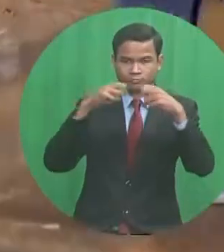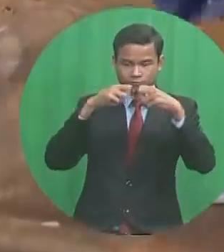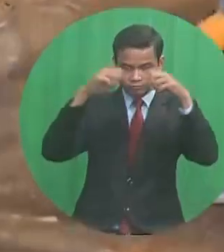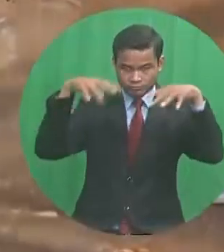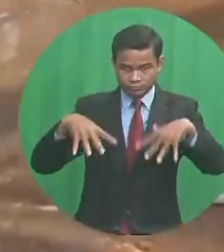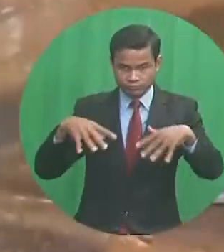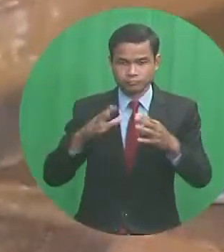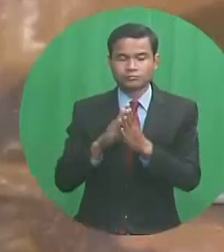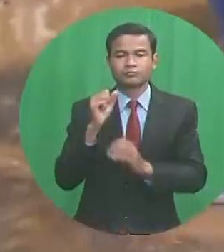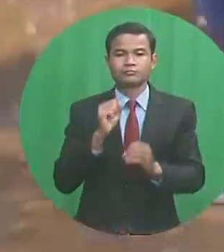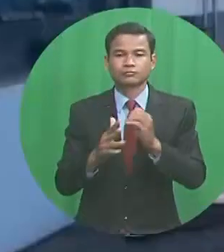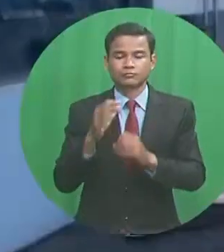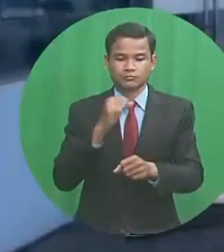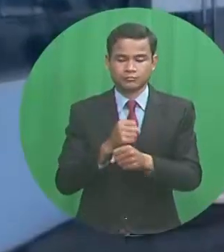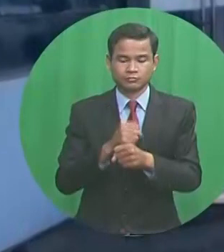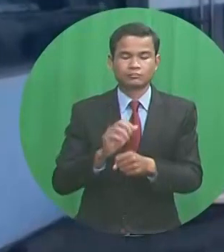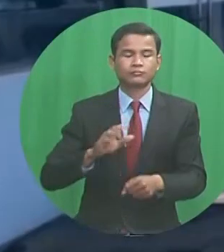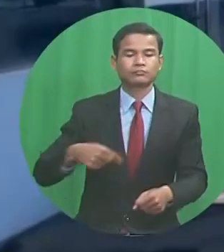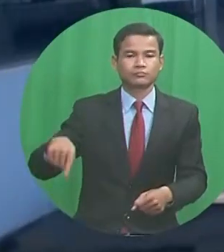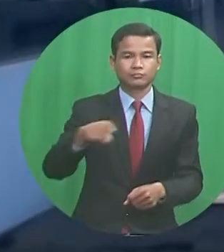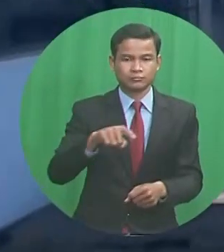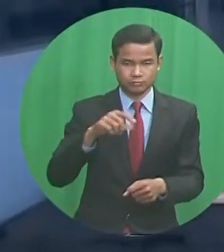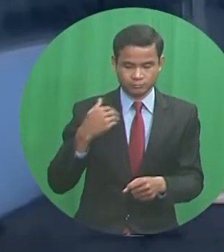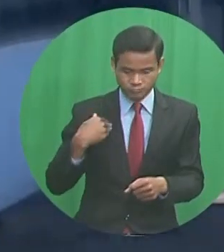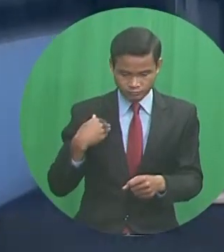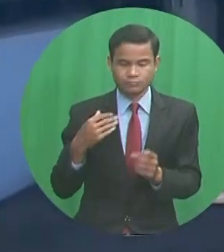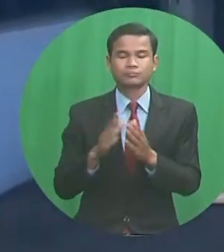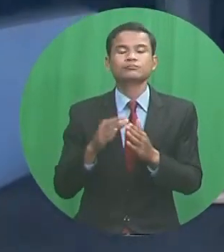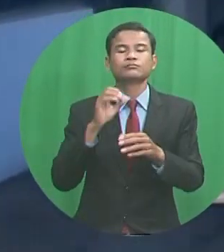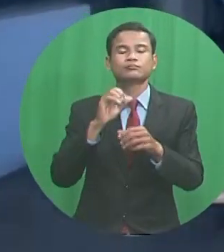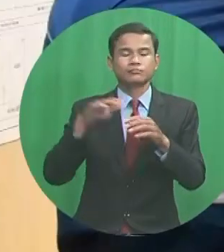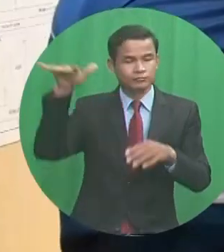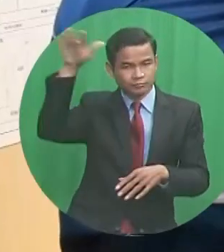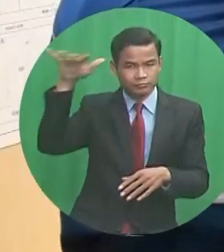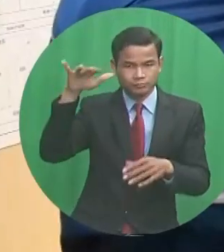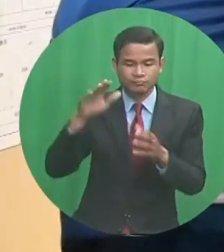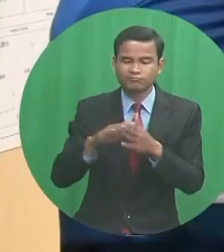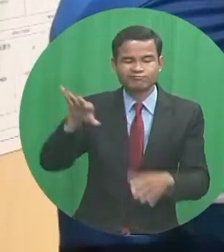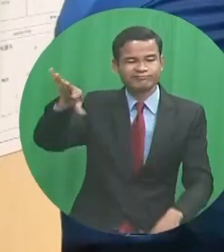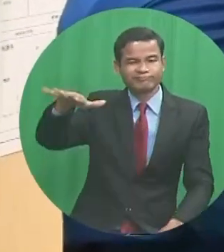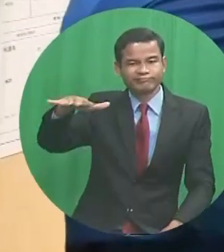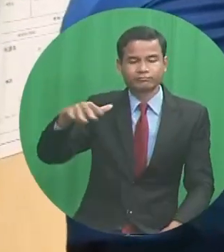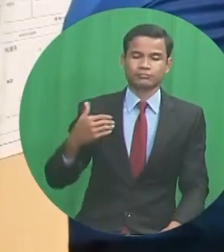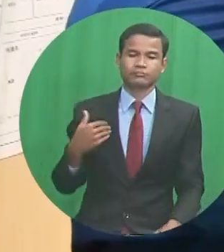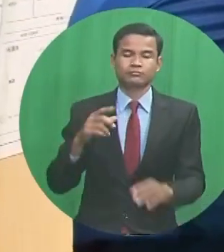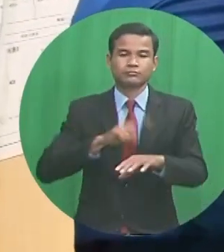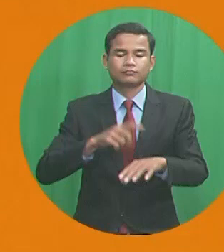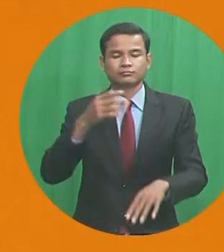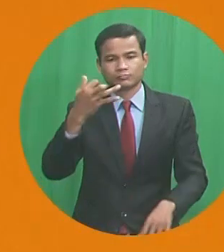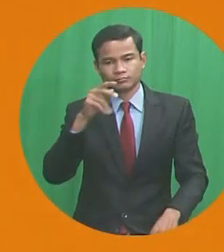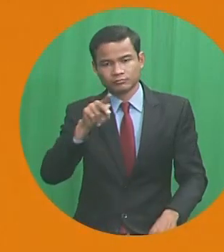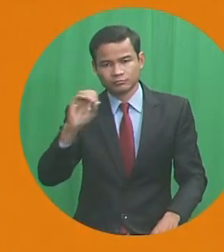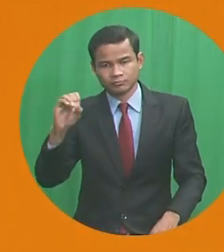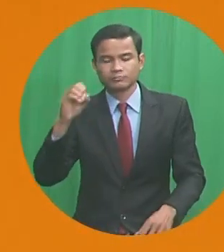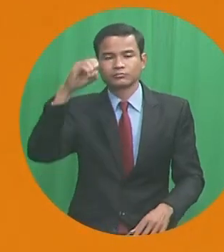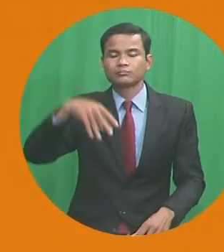ដោយបានចាប់ផ្ដើមការងាររបស់ពួកគេបន្ទាប់ពីមានអាកាសធាតុមិនអំណោយផលខ្លាំងកត្រឹមម៉ោង 7:00 ថ្ងៃអាទិត្